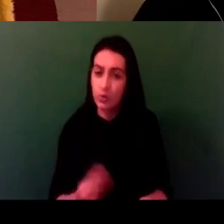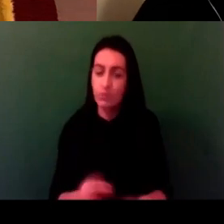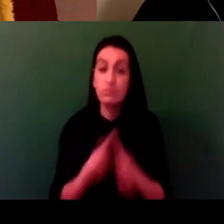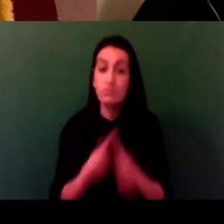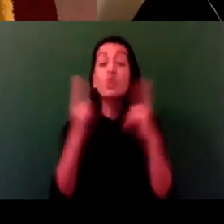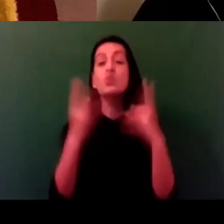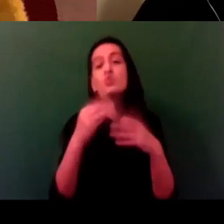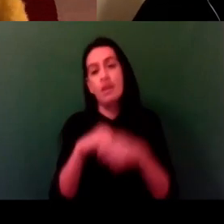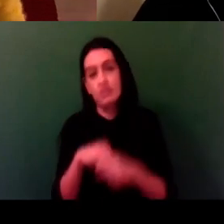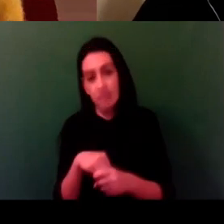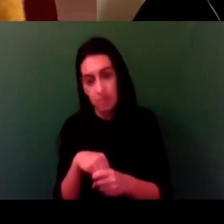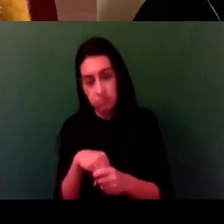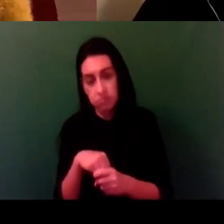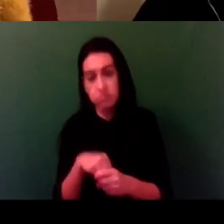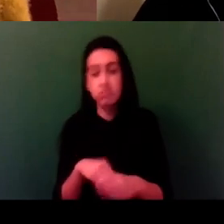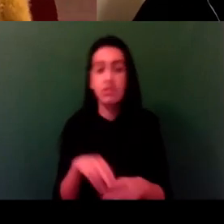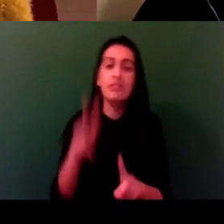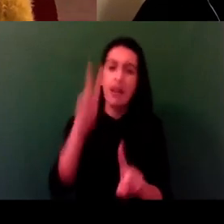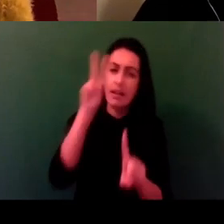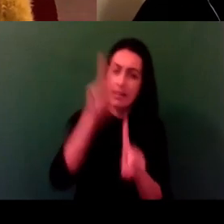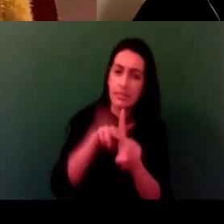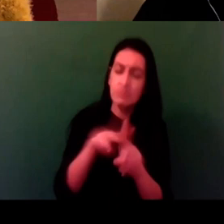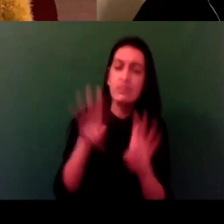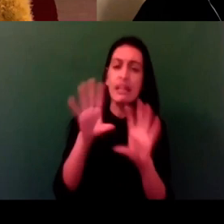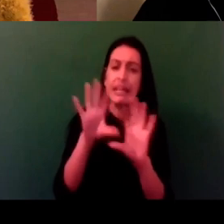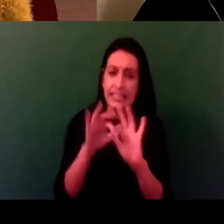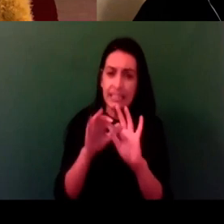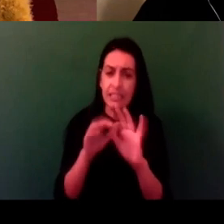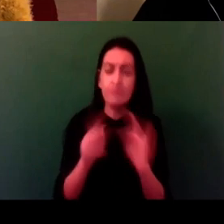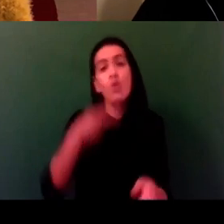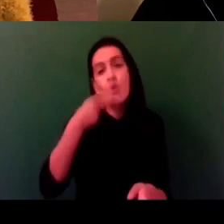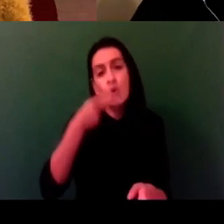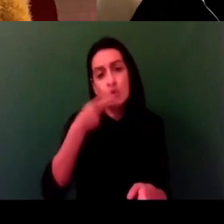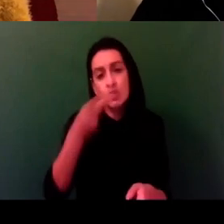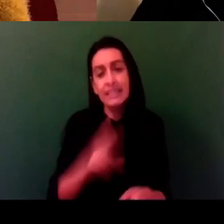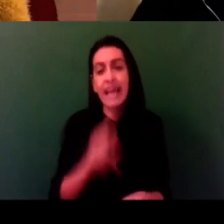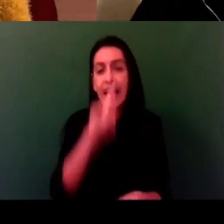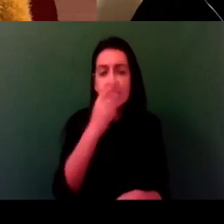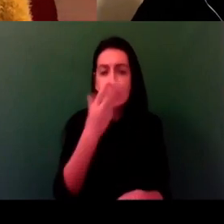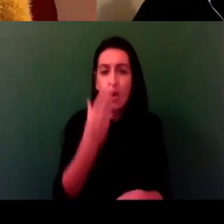herhangi bir şekilde katılımdan söz edenler ilk önce özneyle ilgili meseleyi konuşuyor. Yani yarışmayı kim